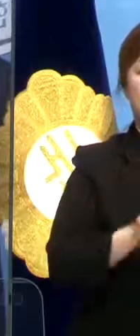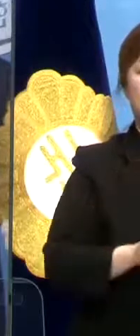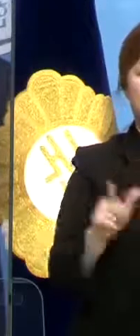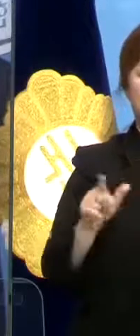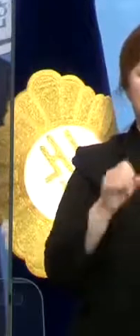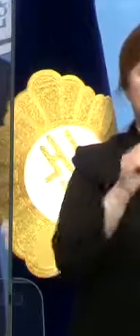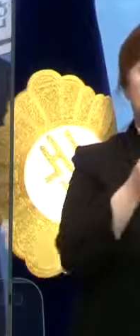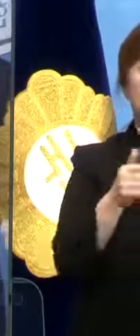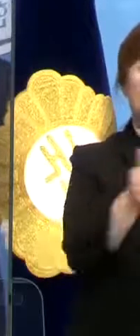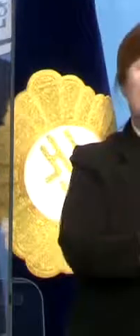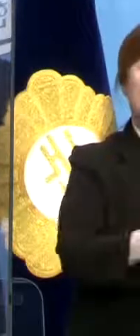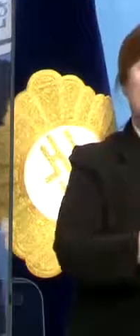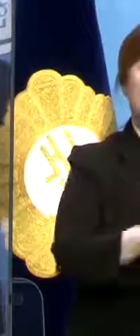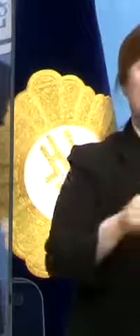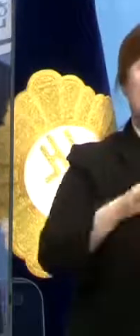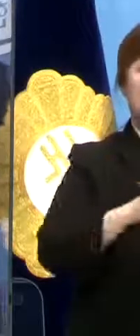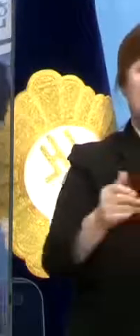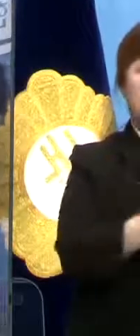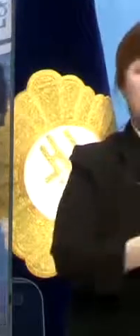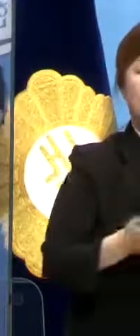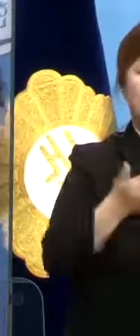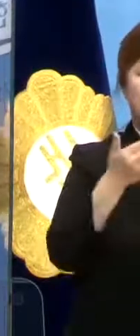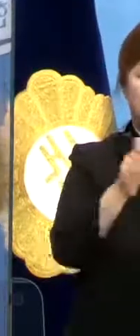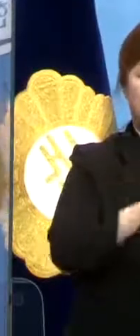동작 과로사 대책위 합니다